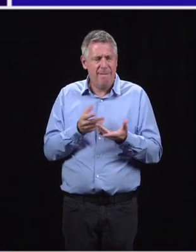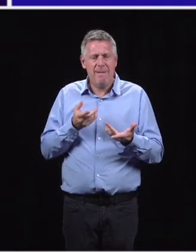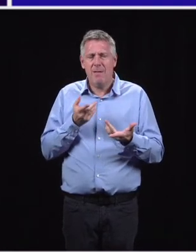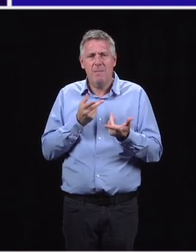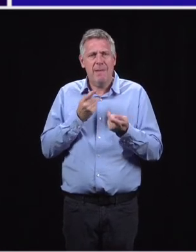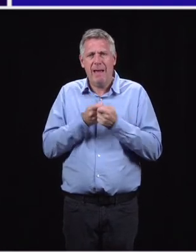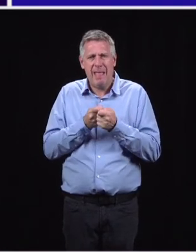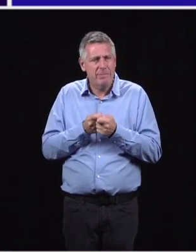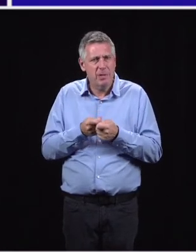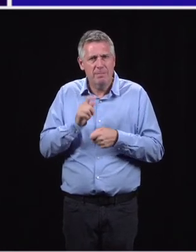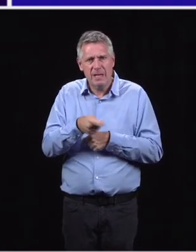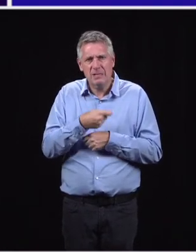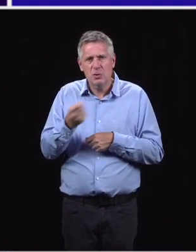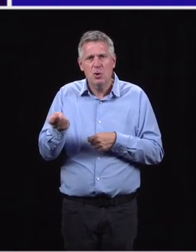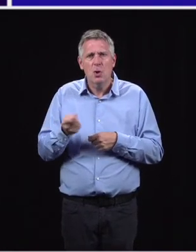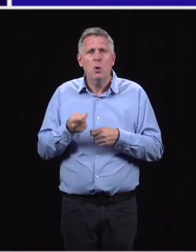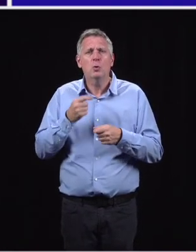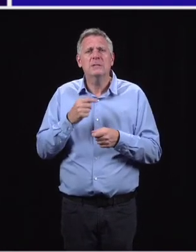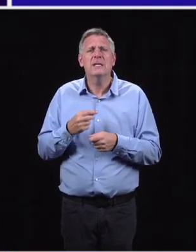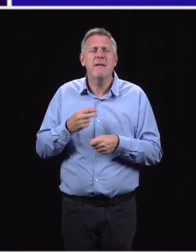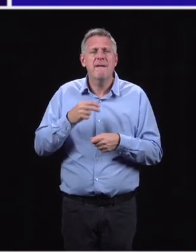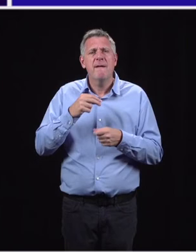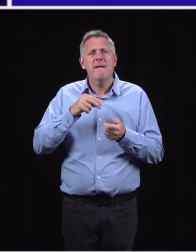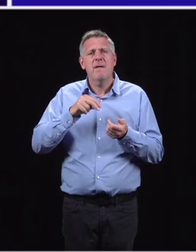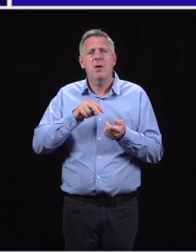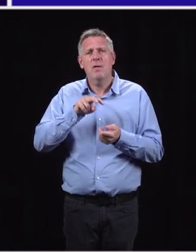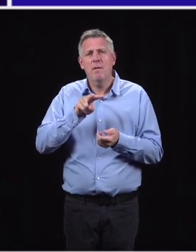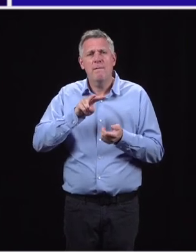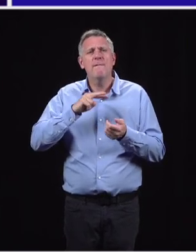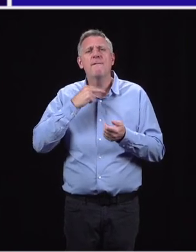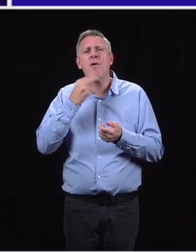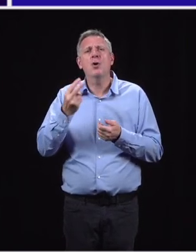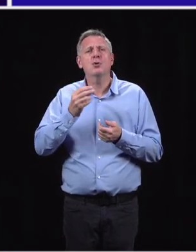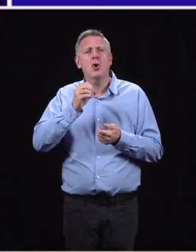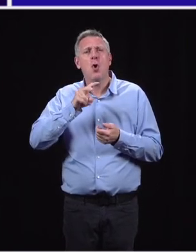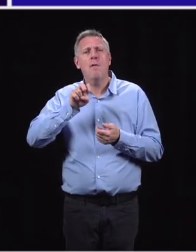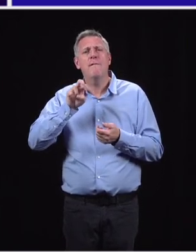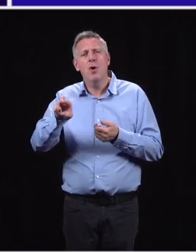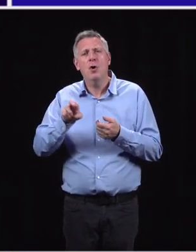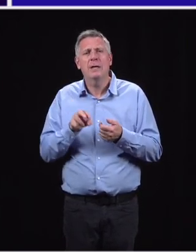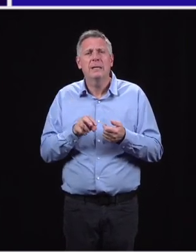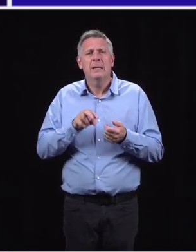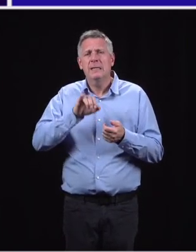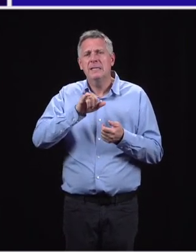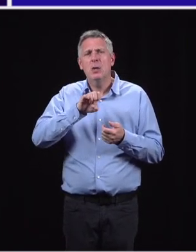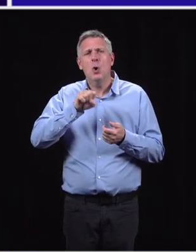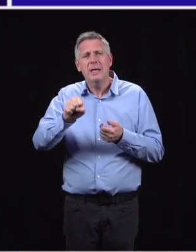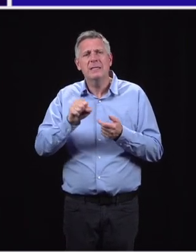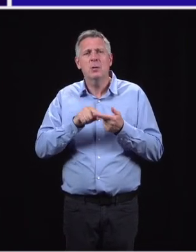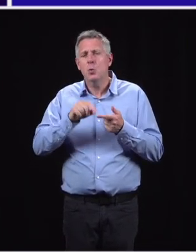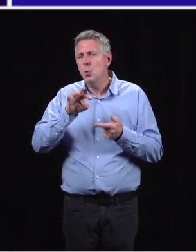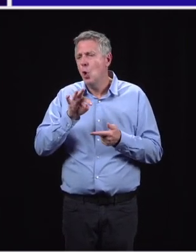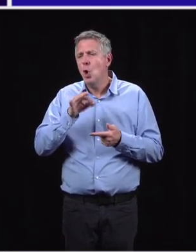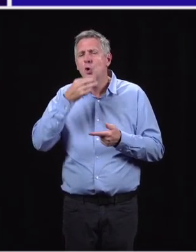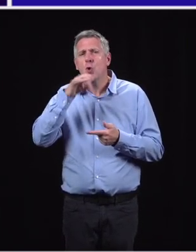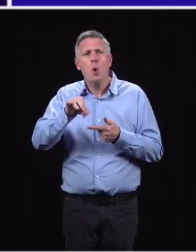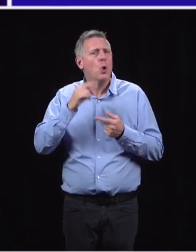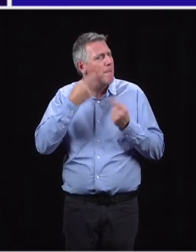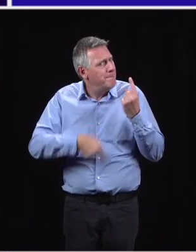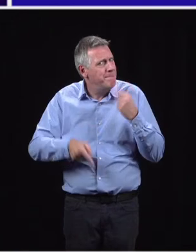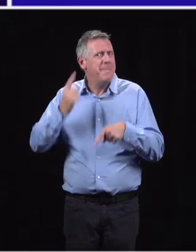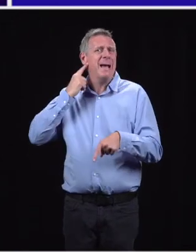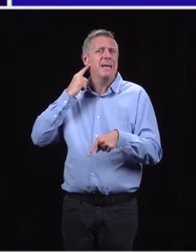aujourd'hui ce qu'on appelle voice over pour le iOS et Talkback pour pour Android en fait c'est une option d'accessibilité